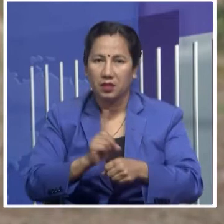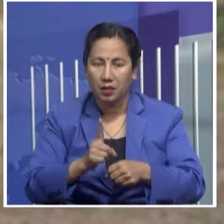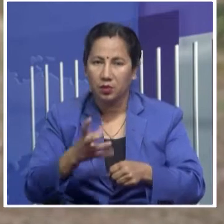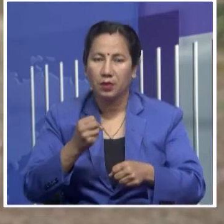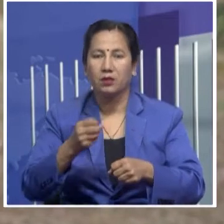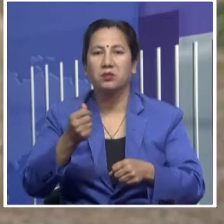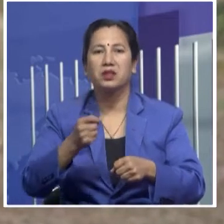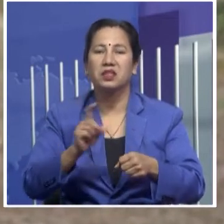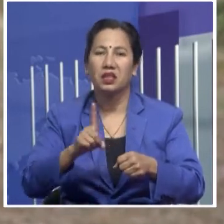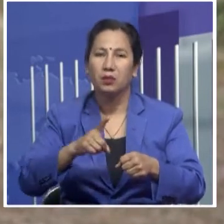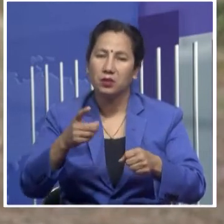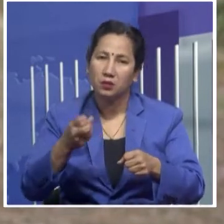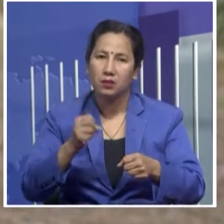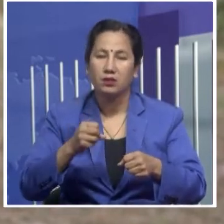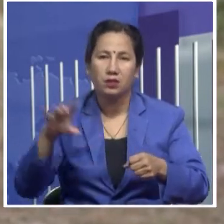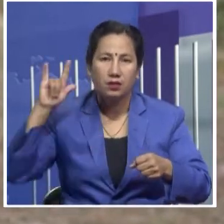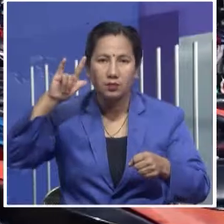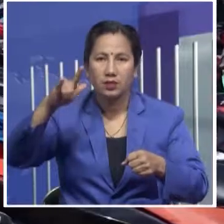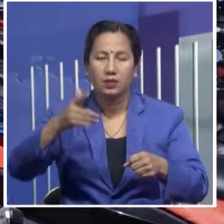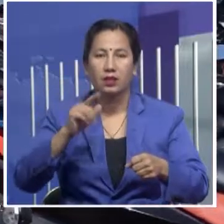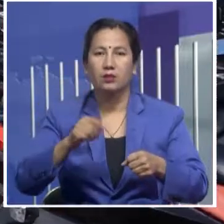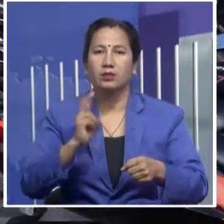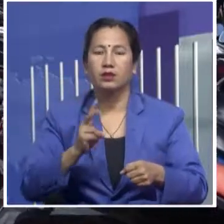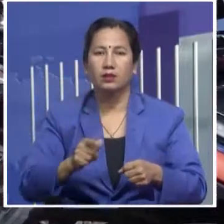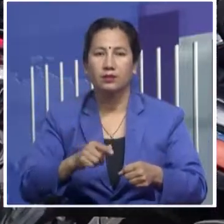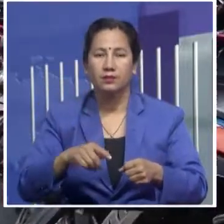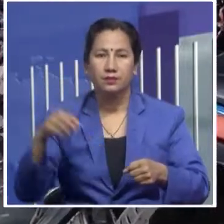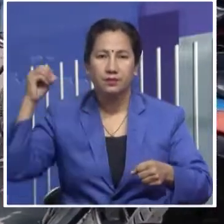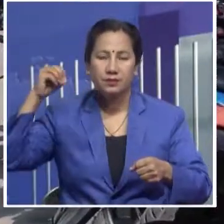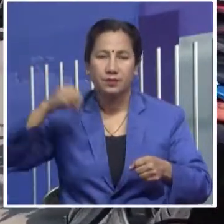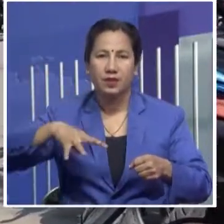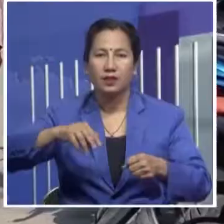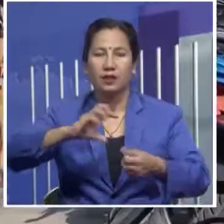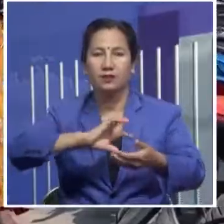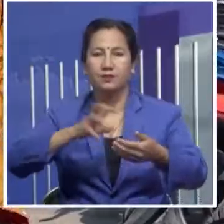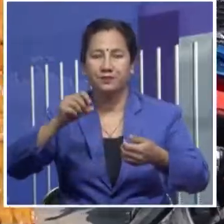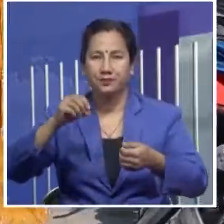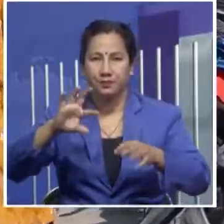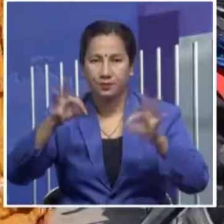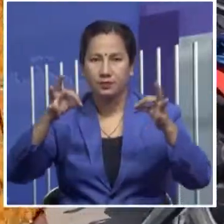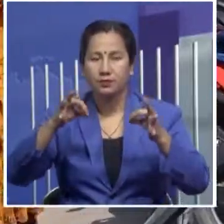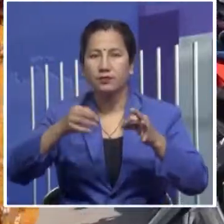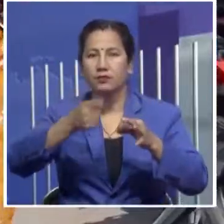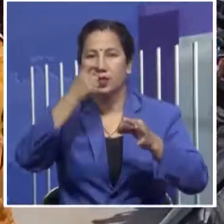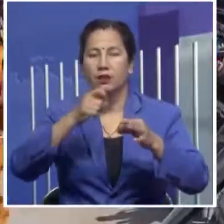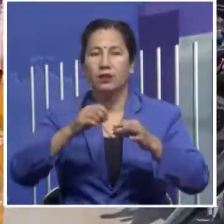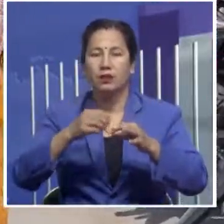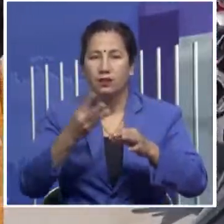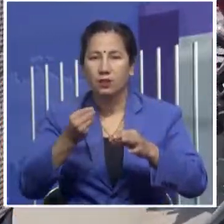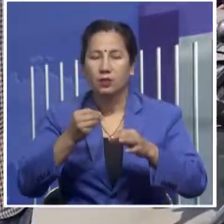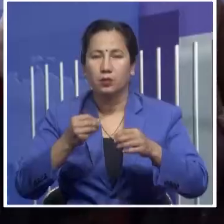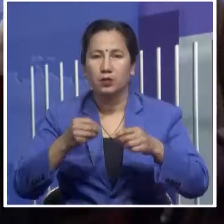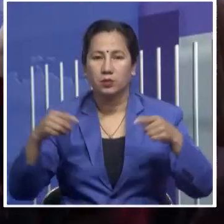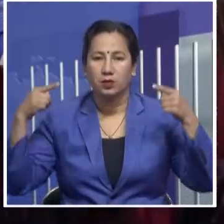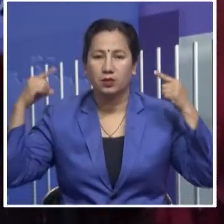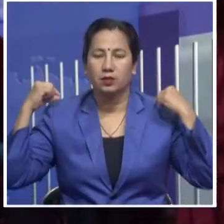इन्कम पनि राम्रो हुनुभएको भएर धेरैजना चाहिँ विदेश जाने, अहिले पनि त्यही हो। कैलाली सहित प्रदेशका विभिन्न विकट ठाउँमा पनि विभिन्न अभावका बीच नर्सहरूले सेवा